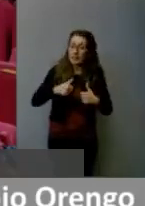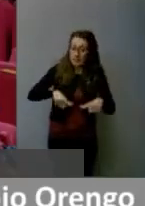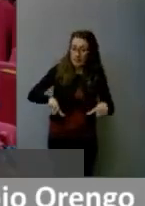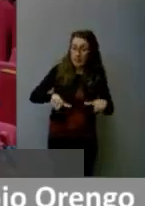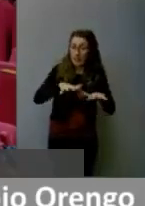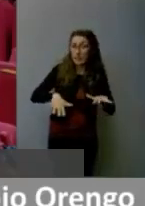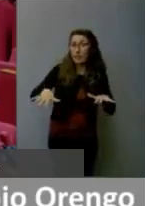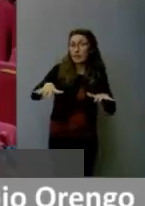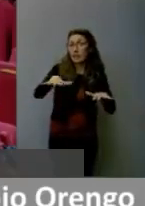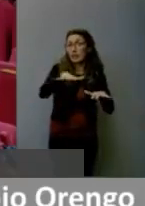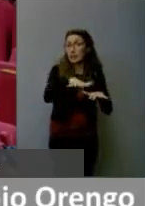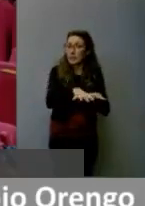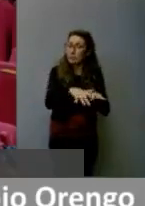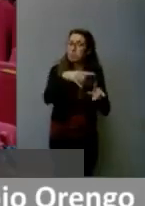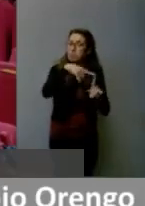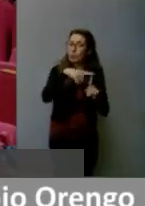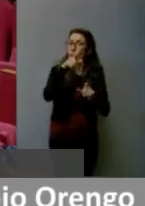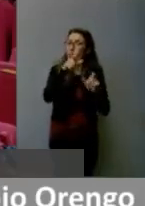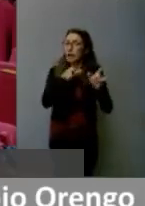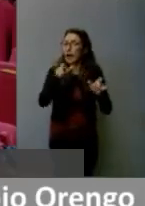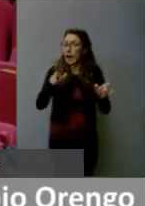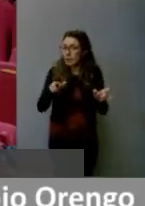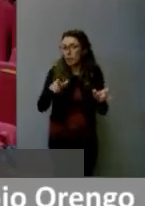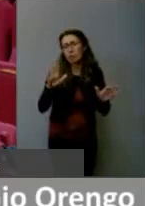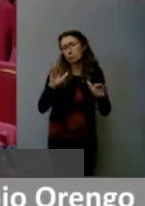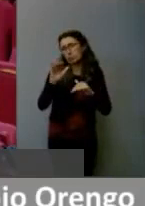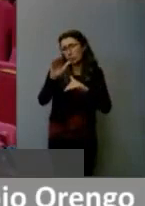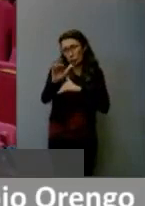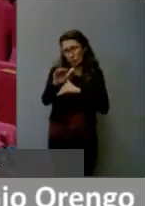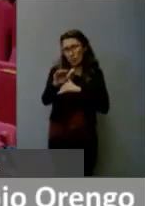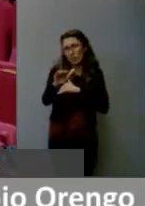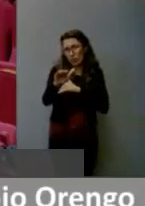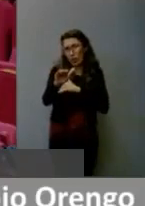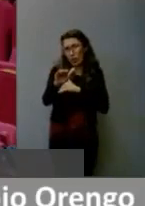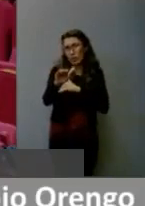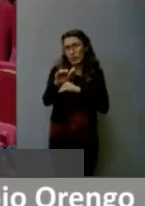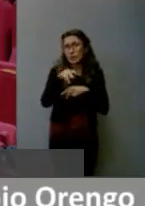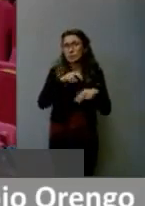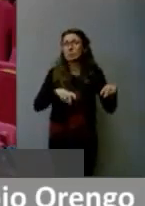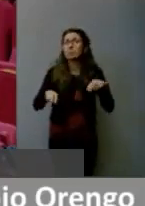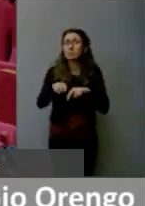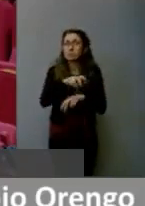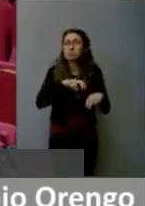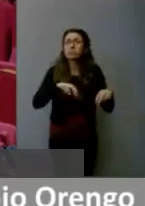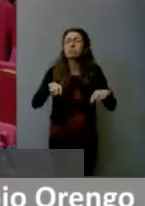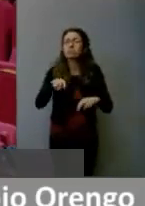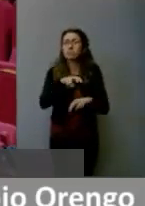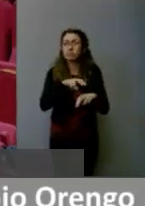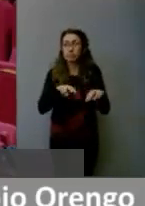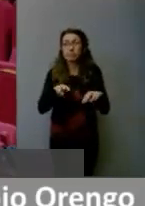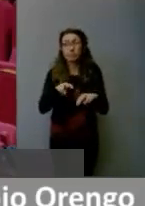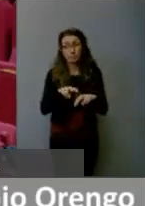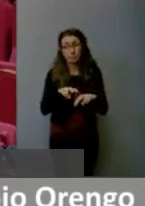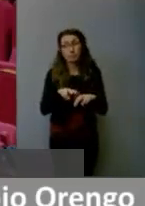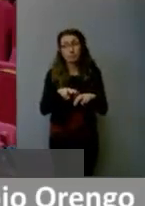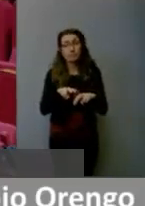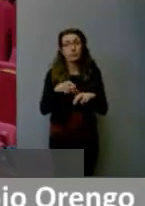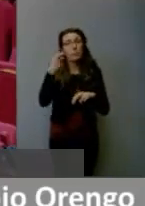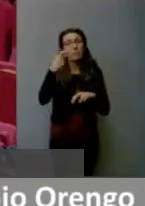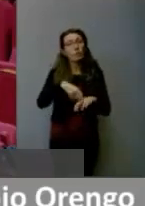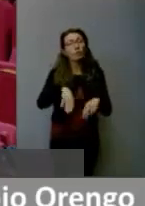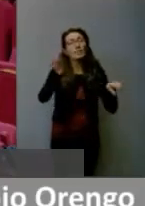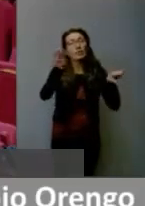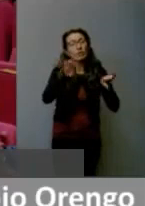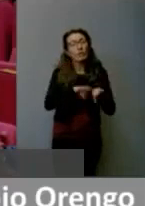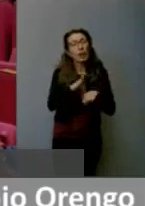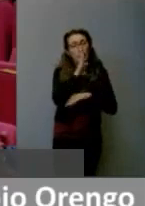quella zona e le persone che quotidianamente attraversano questa arteria importante che collega l'Alta Val Bisagno con